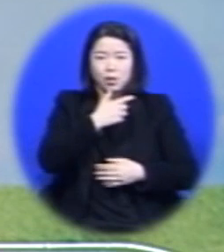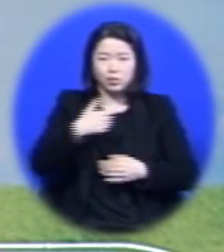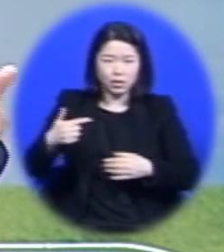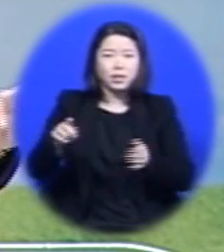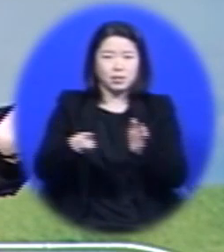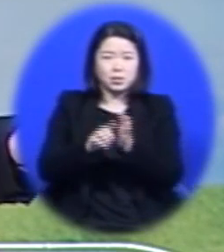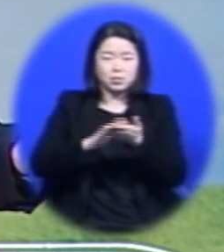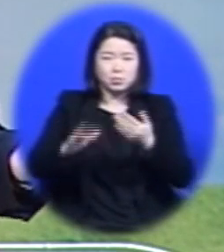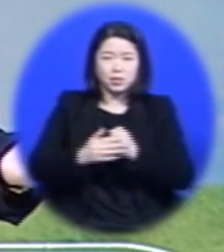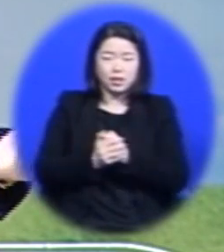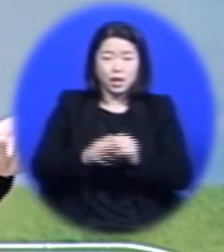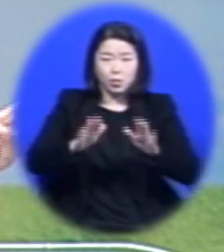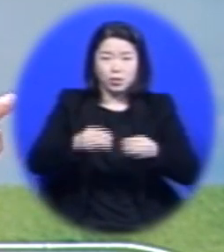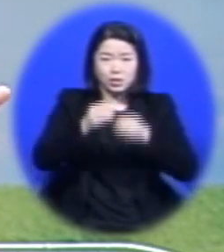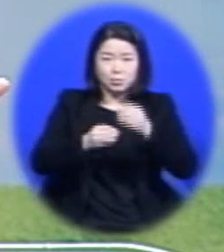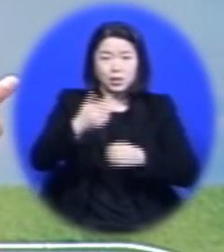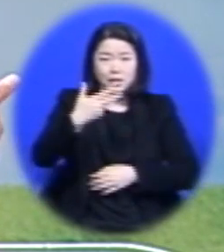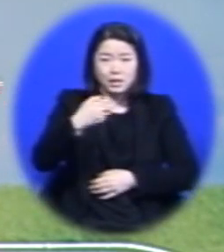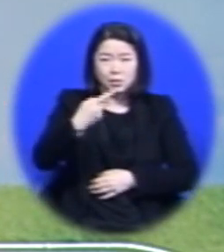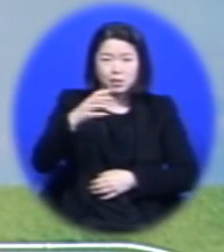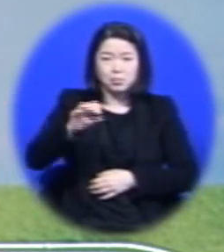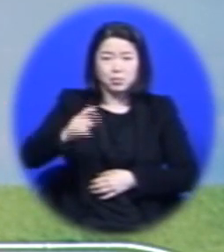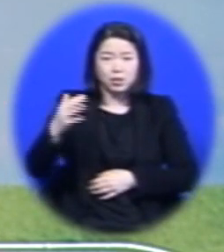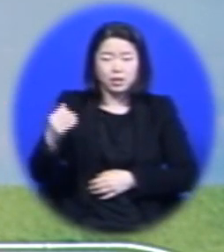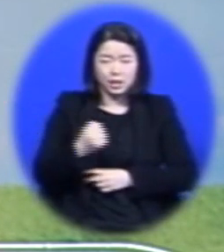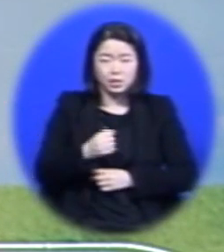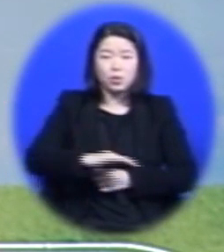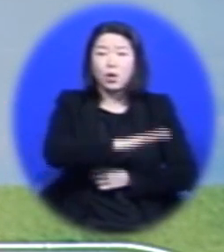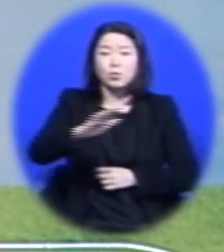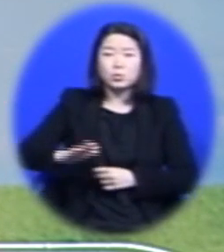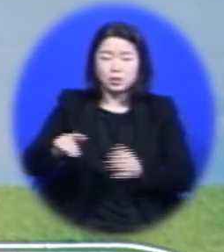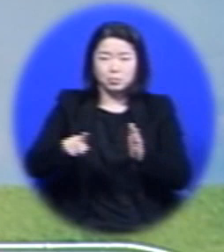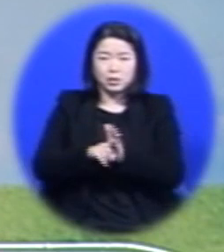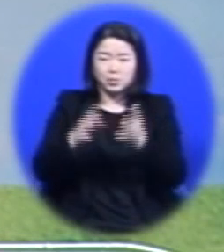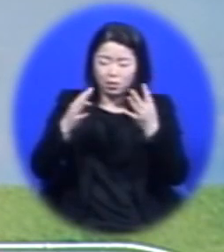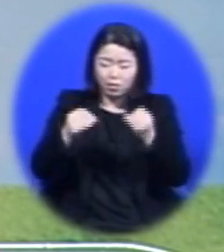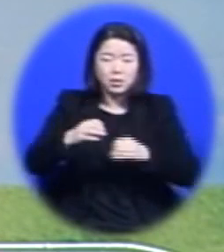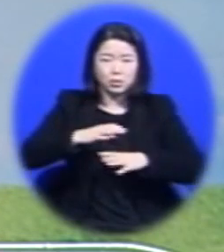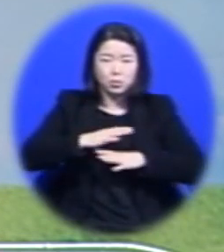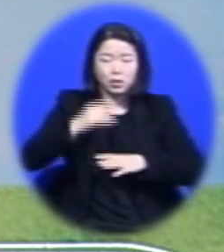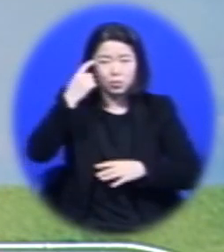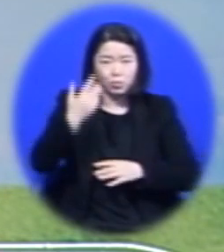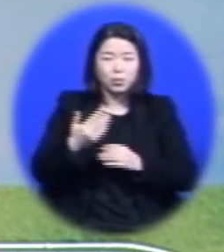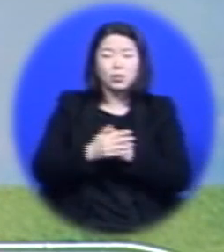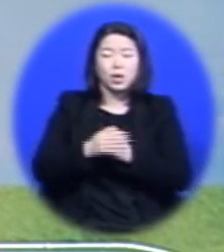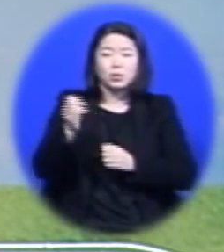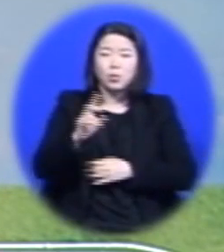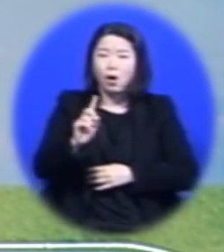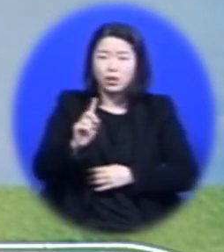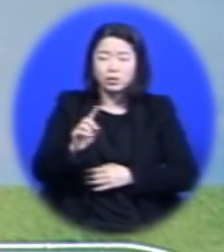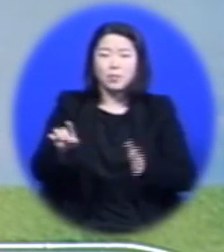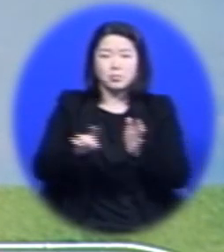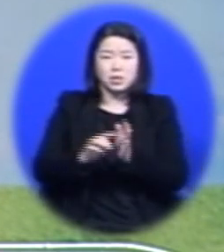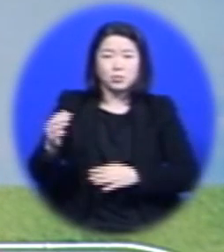시편 71 편을 가지고 우리의 믿음이 얼마나 놀라운 것이며 또 어떤 믿음을 가져야 될 것인가에